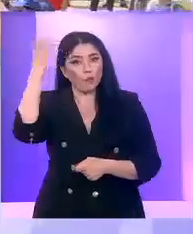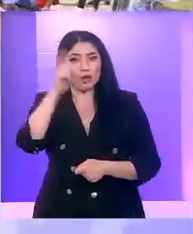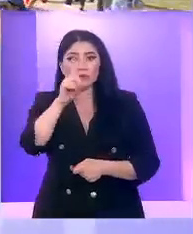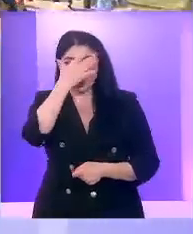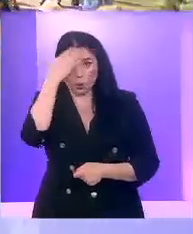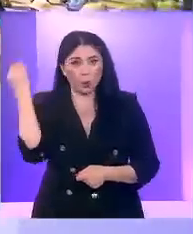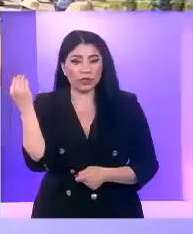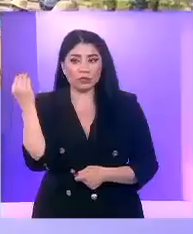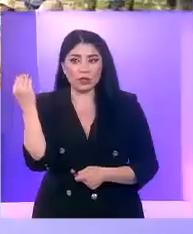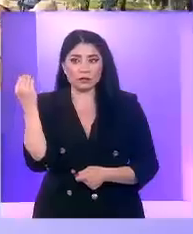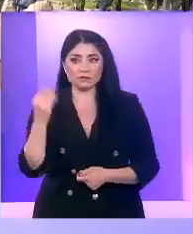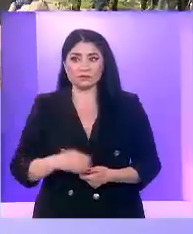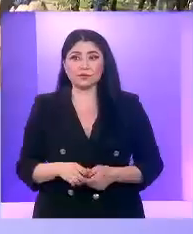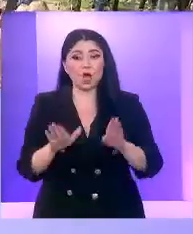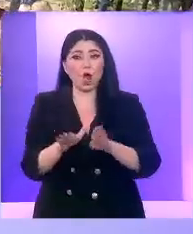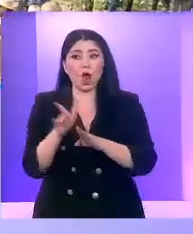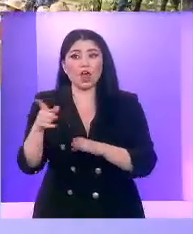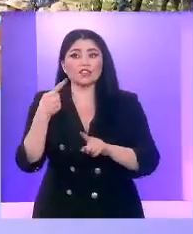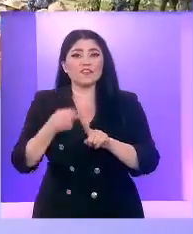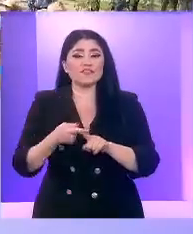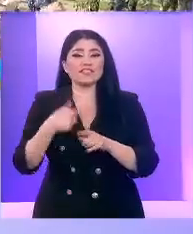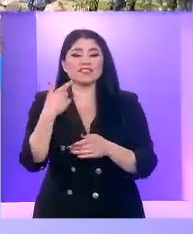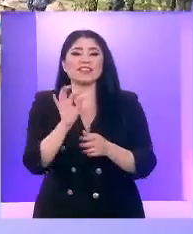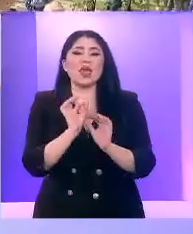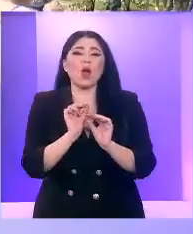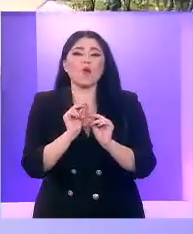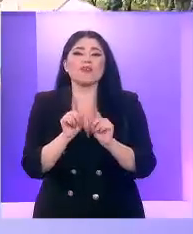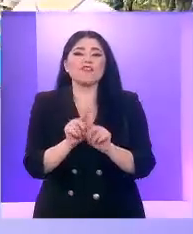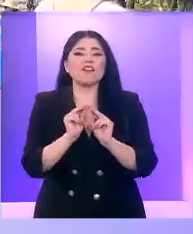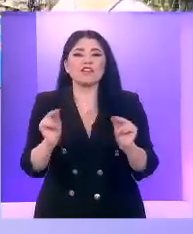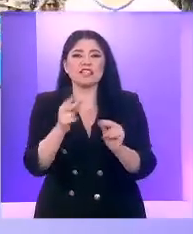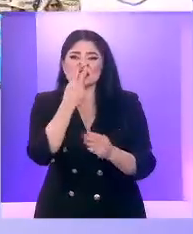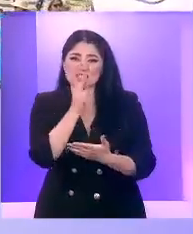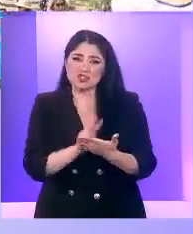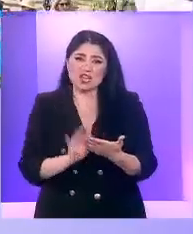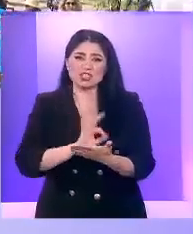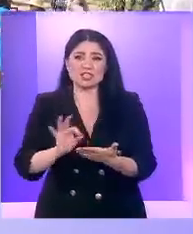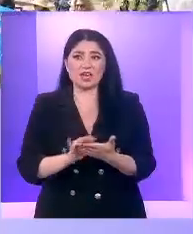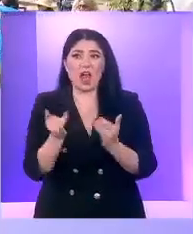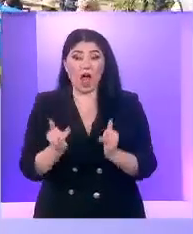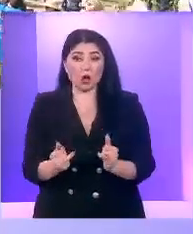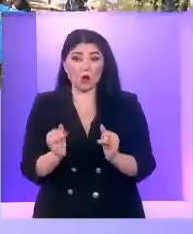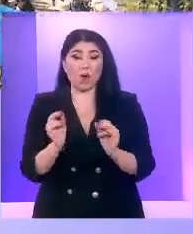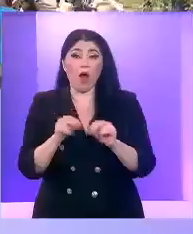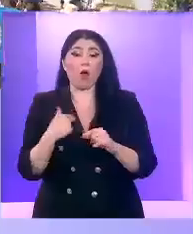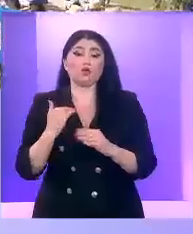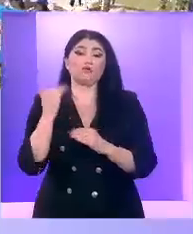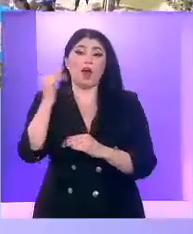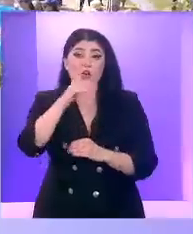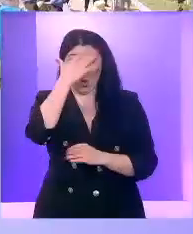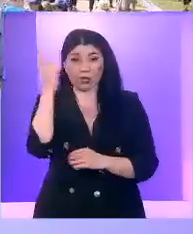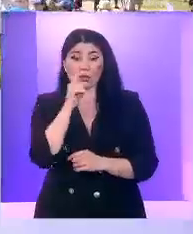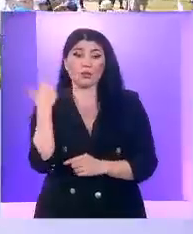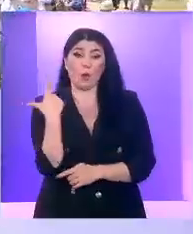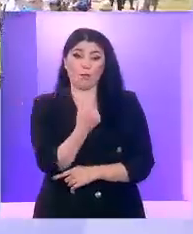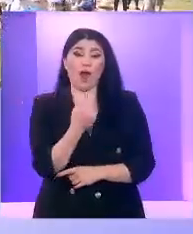că ale mele colegii le-au pus creionul în mână. Ale mele colegii au învățat să citească. Acum au ajuns și au uitat de unde au plecat și ne